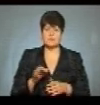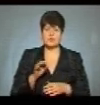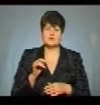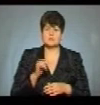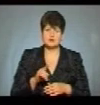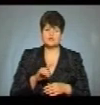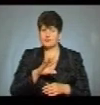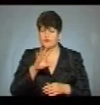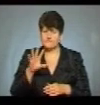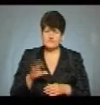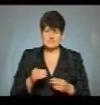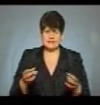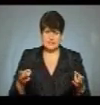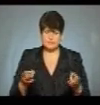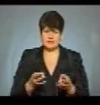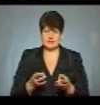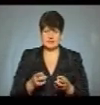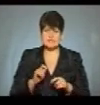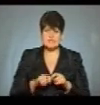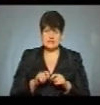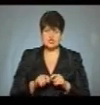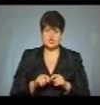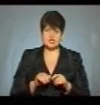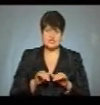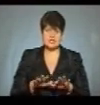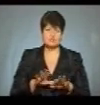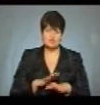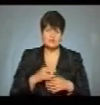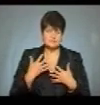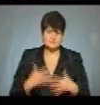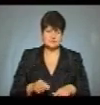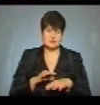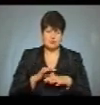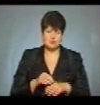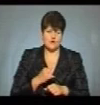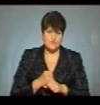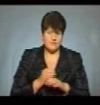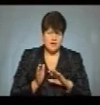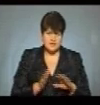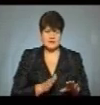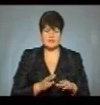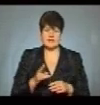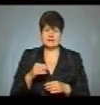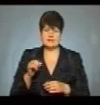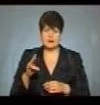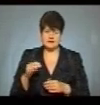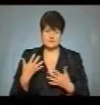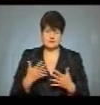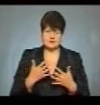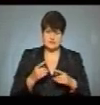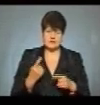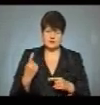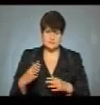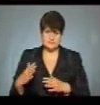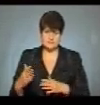що всі необхідні слідчі дії були відповідно проведені, значить, і дані відповідно, так би мовити, значить, там встановлені. Це один